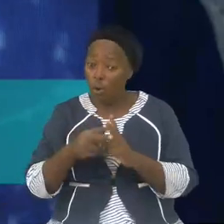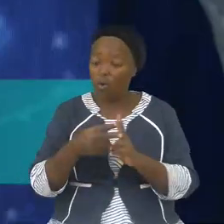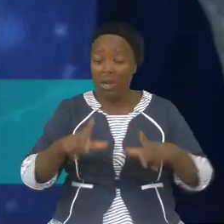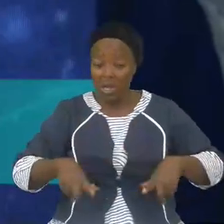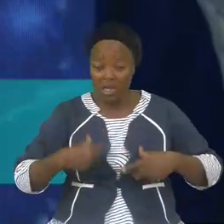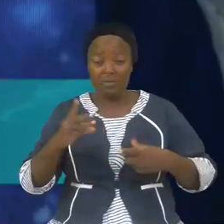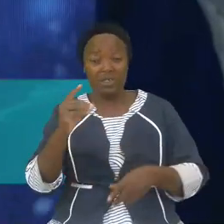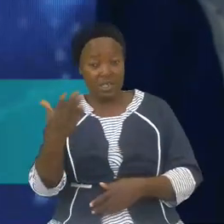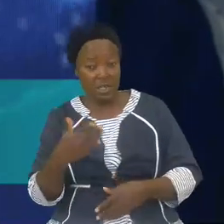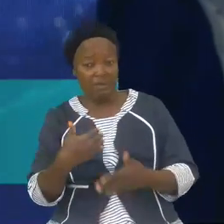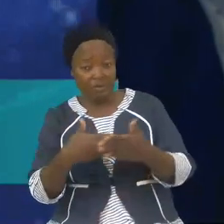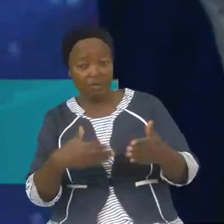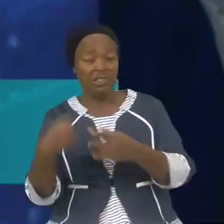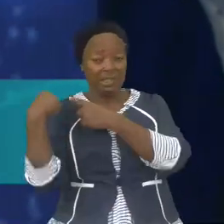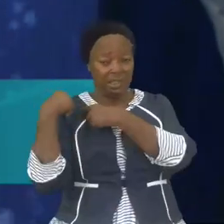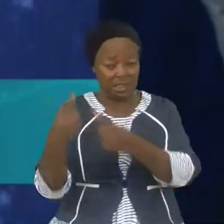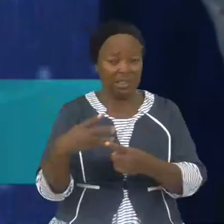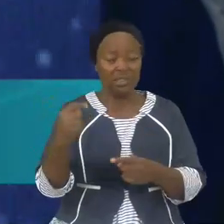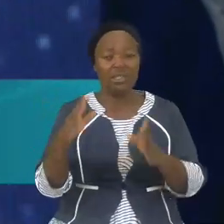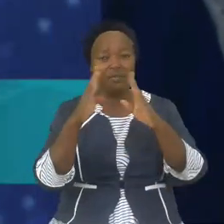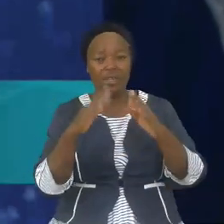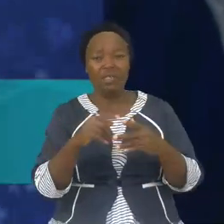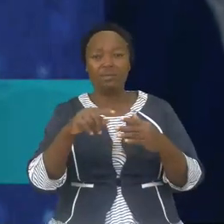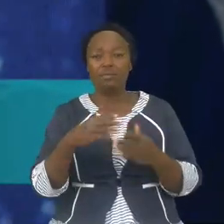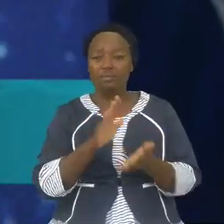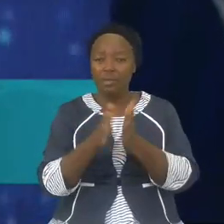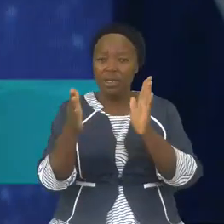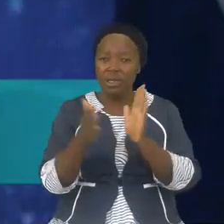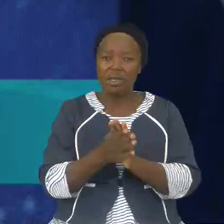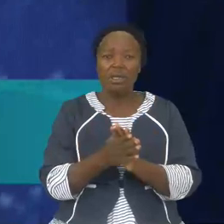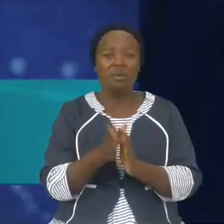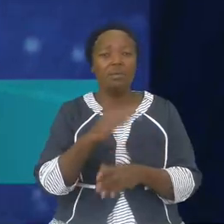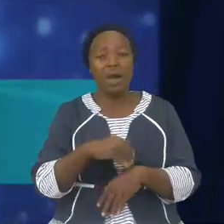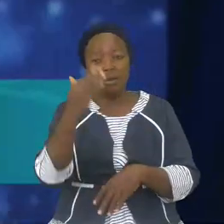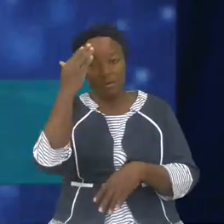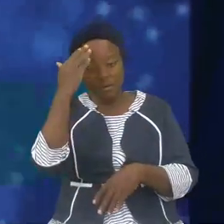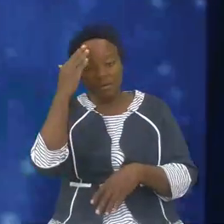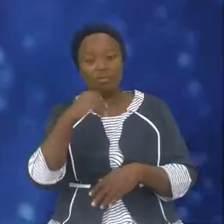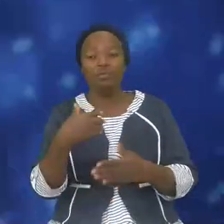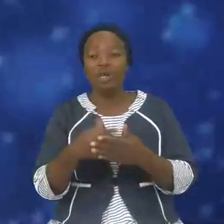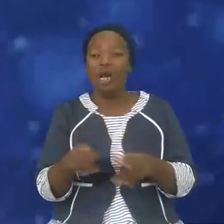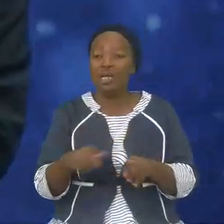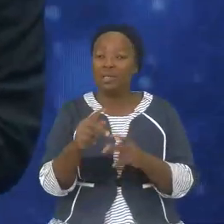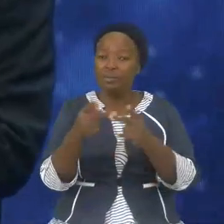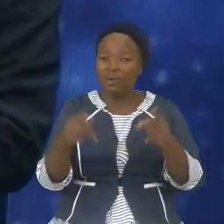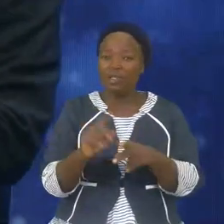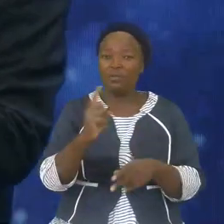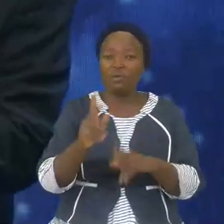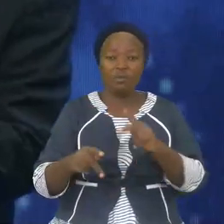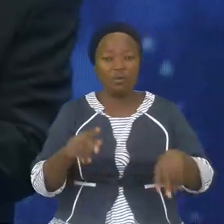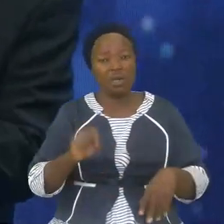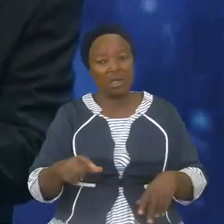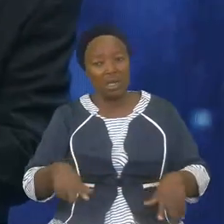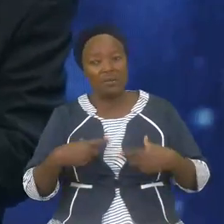bien des gens qui ont vécu ici. Depuis que ce village est reconnu, y